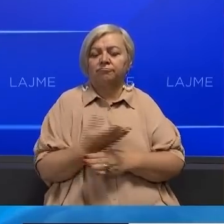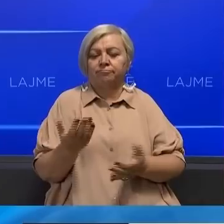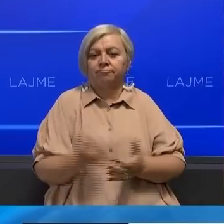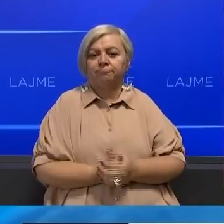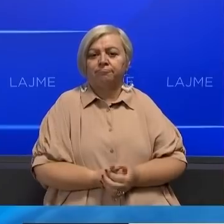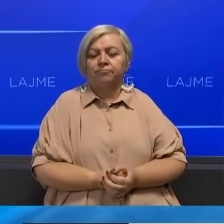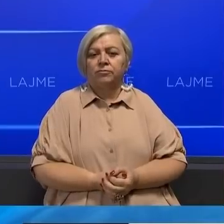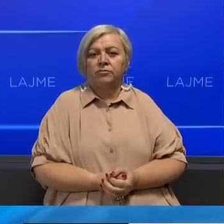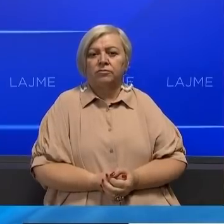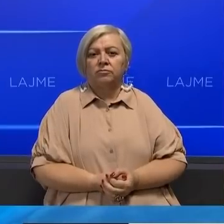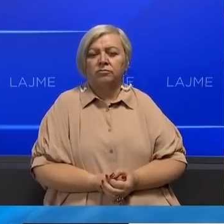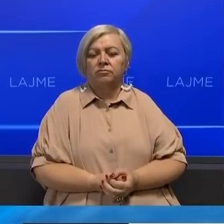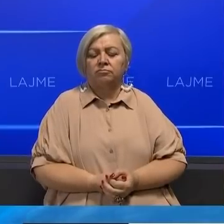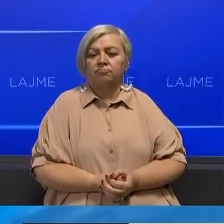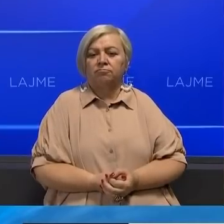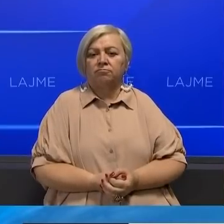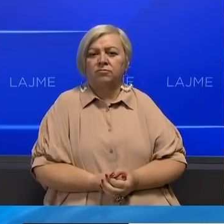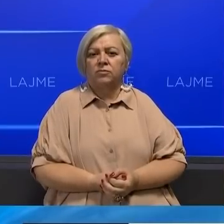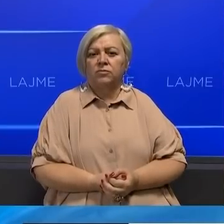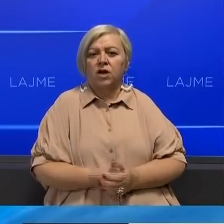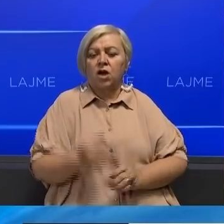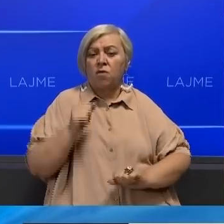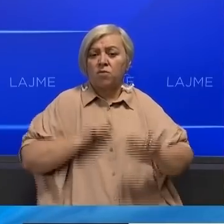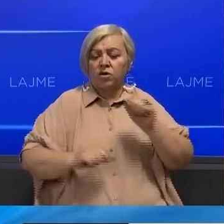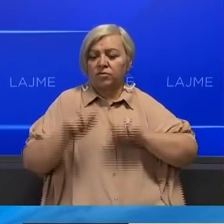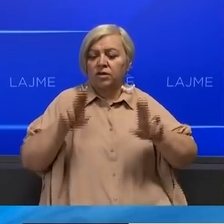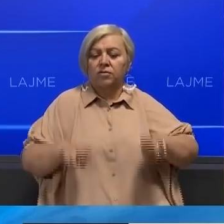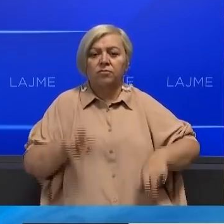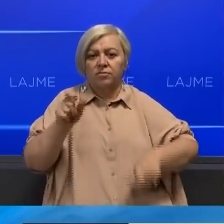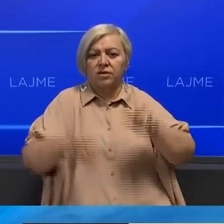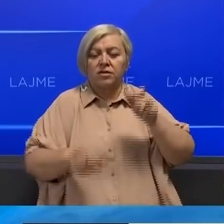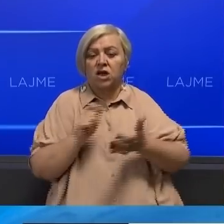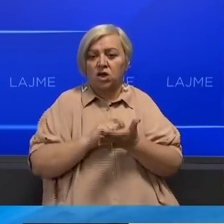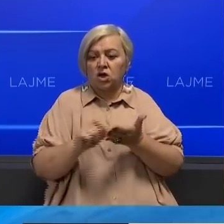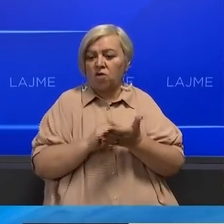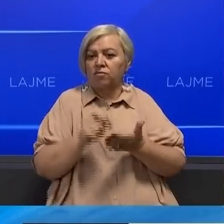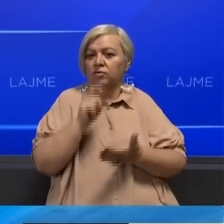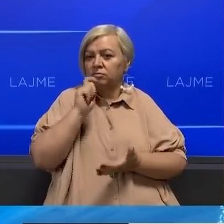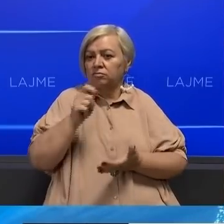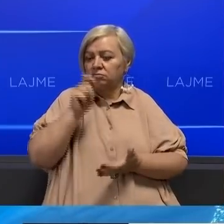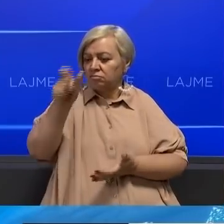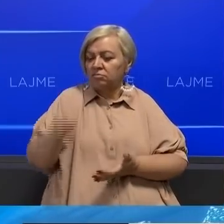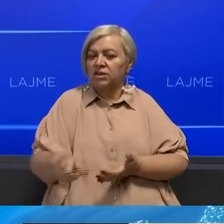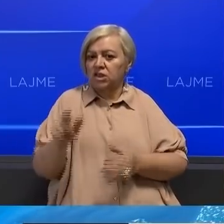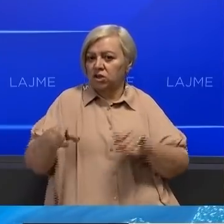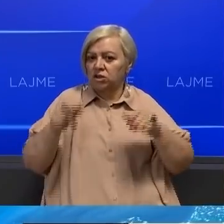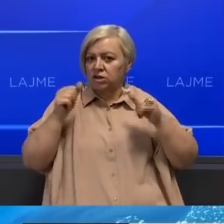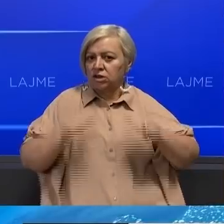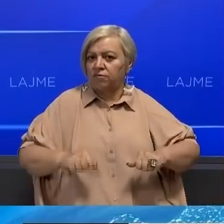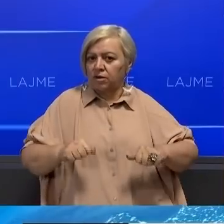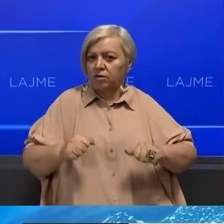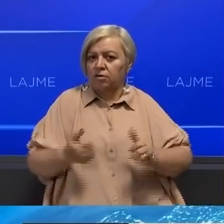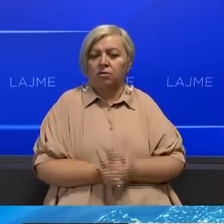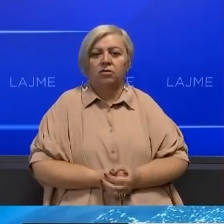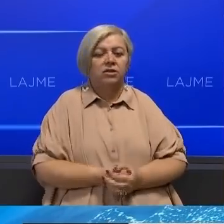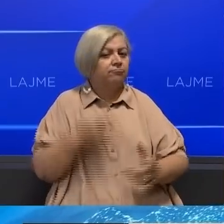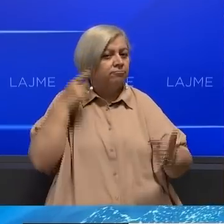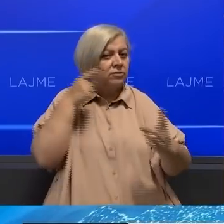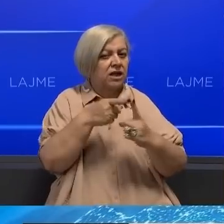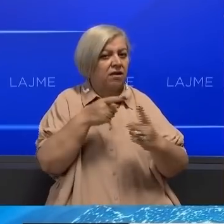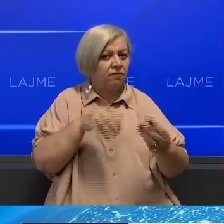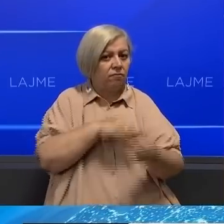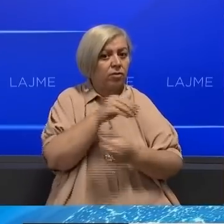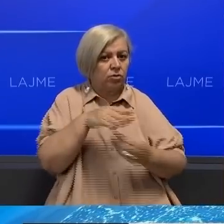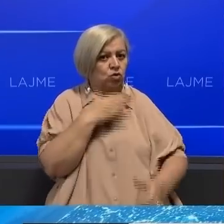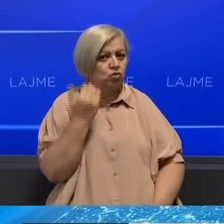përveç persekutimit të mbrojtjes të drejtave të njerëzit dhe gazetarëve, kjo qeveri tash për tash ka vënë në sak edhe shumë familje